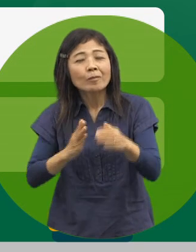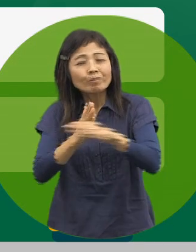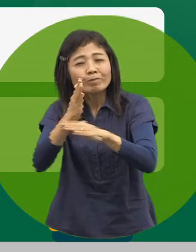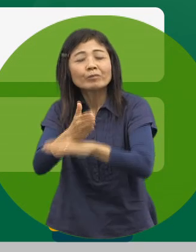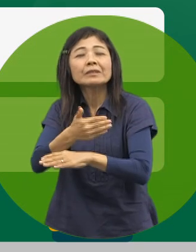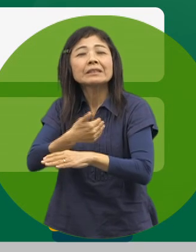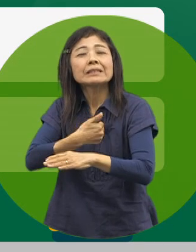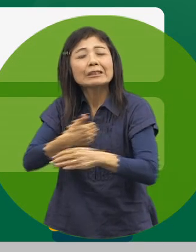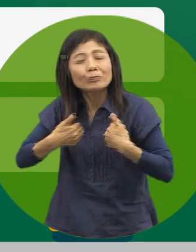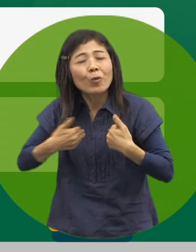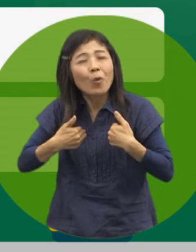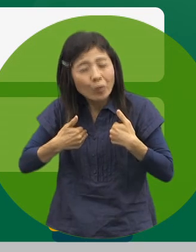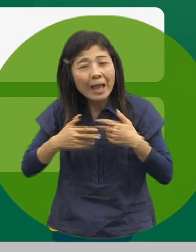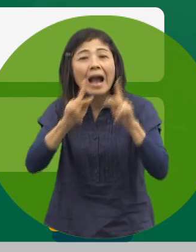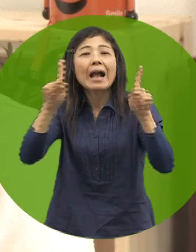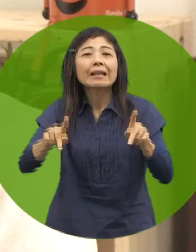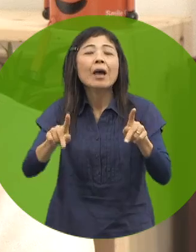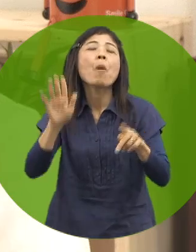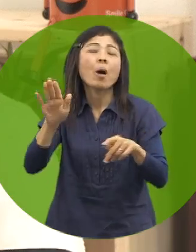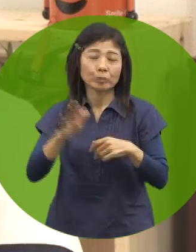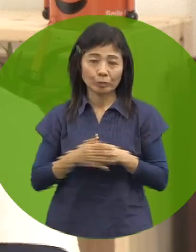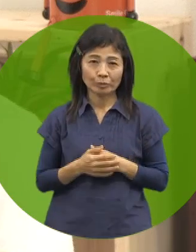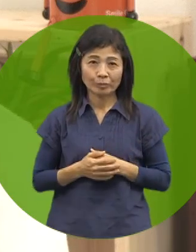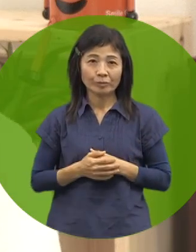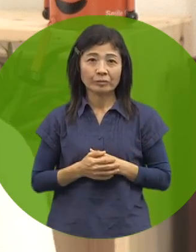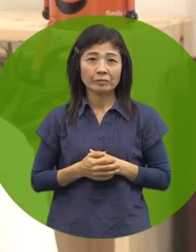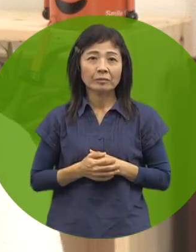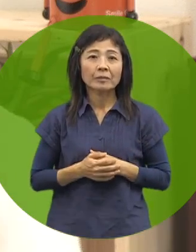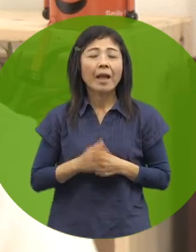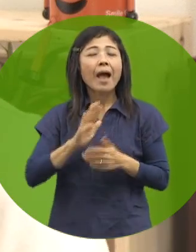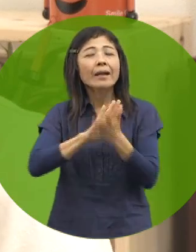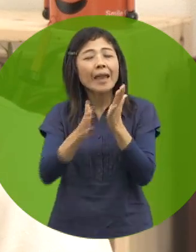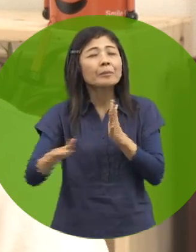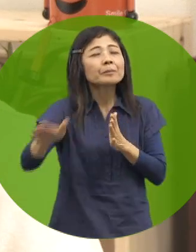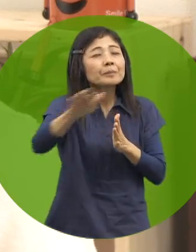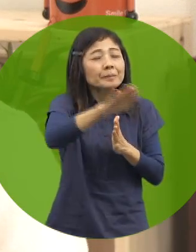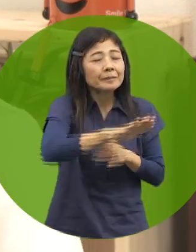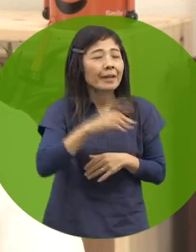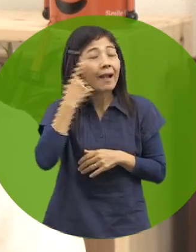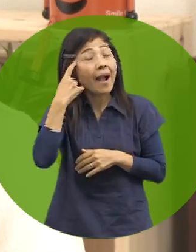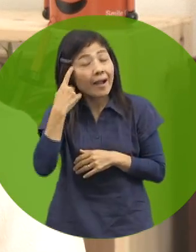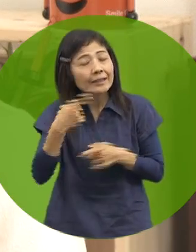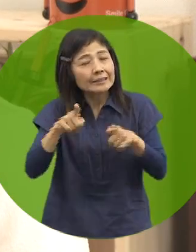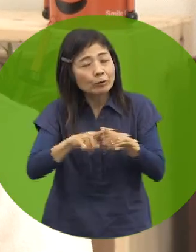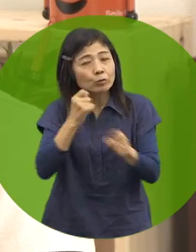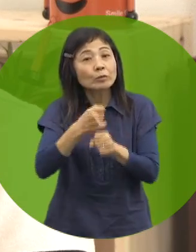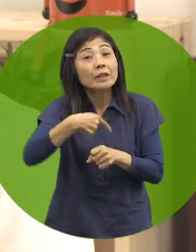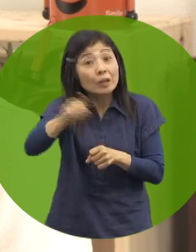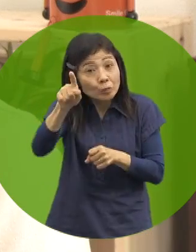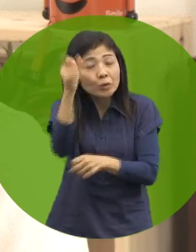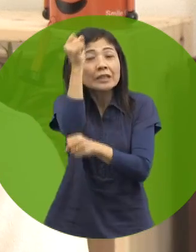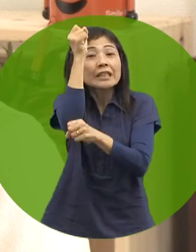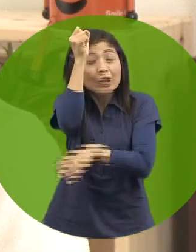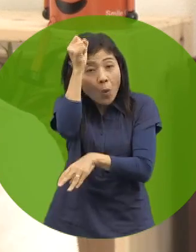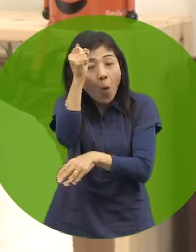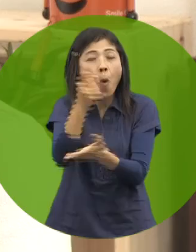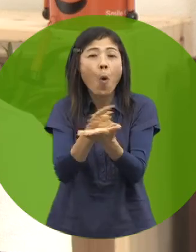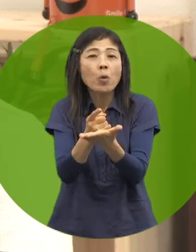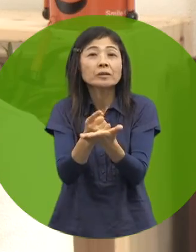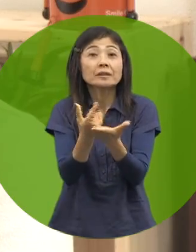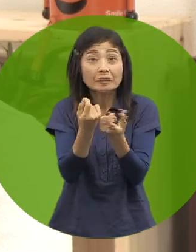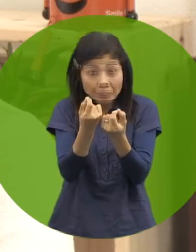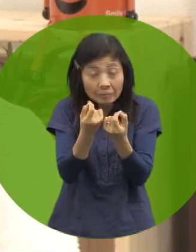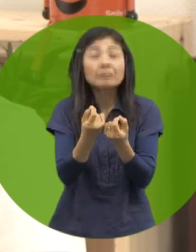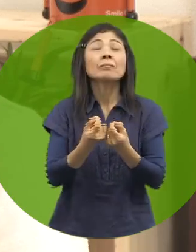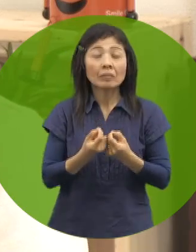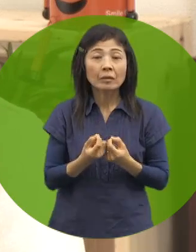縄の4つの固有課題を示しています。 まさに県民みんなで考え一緒に作り上げた基本構想と言えるわけ